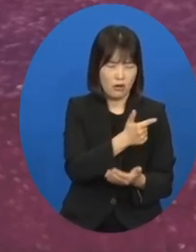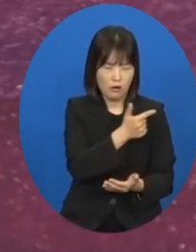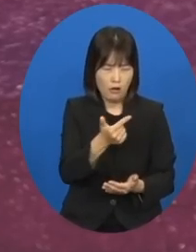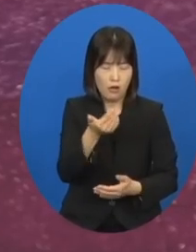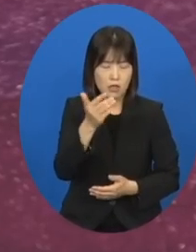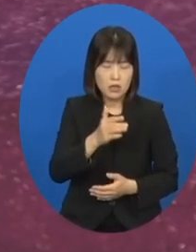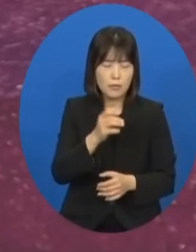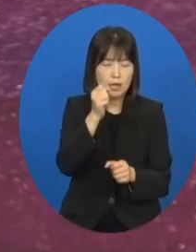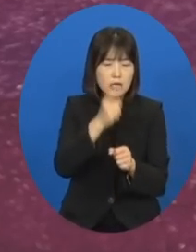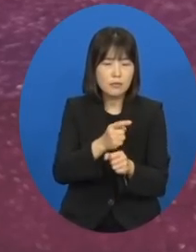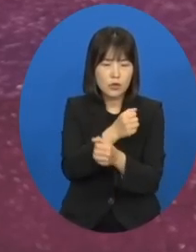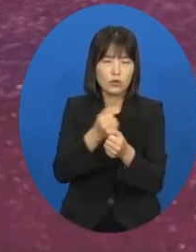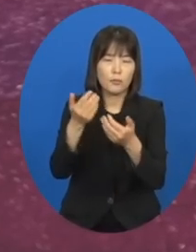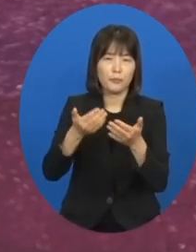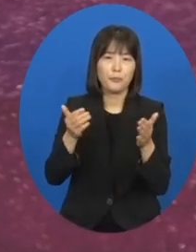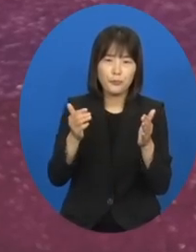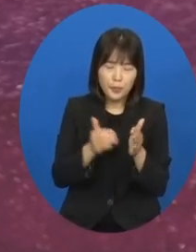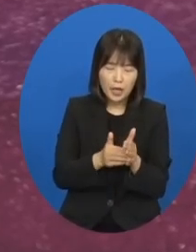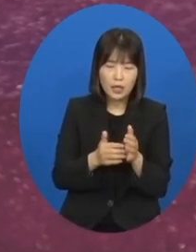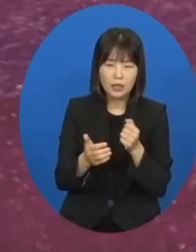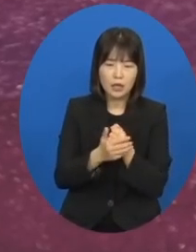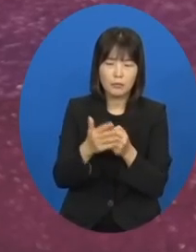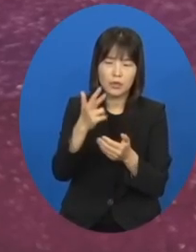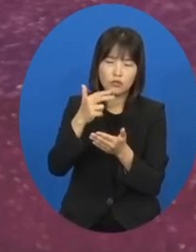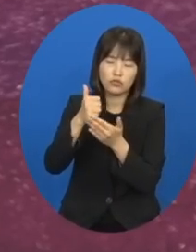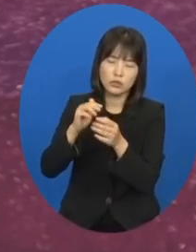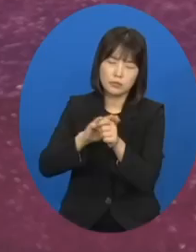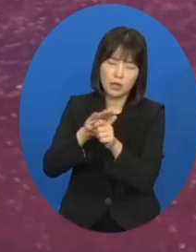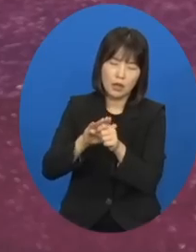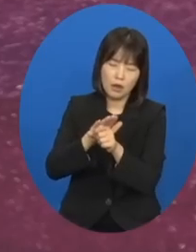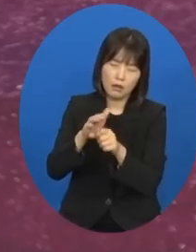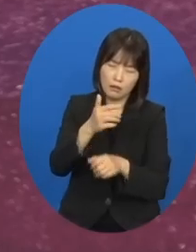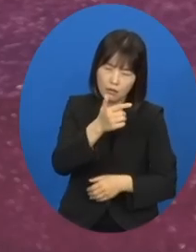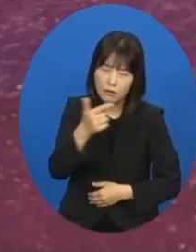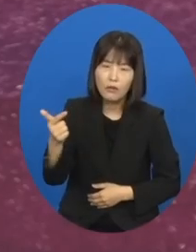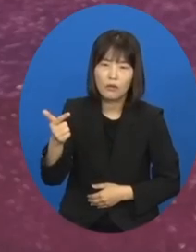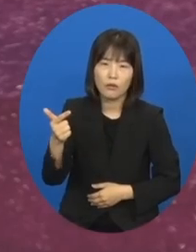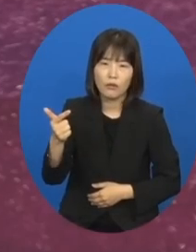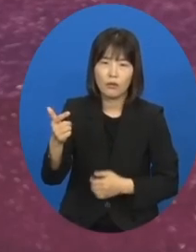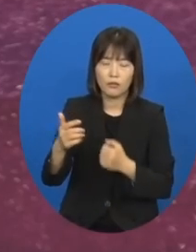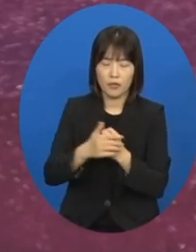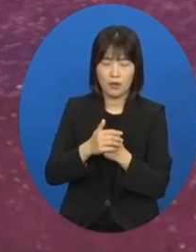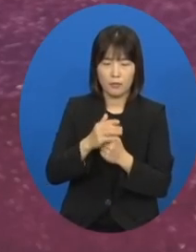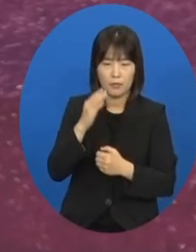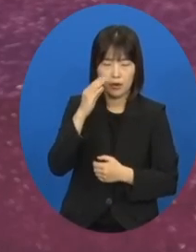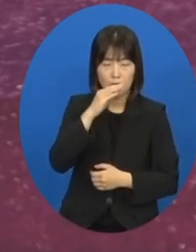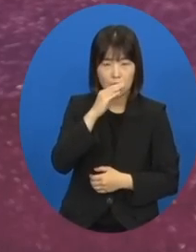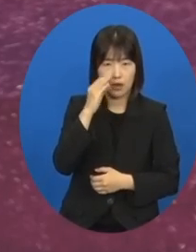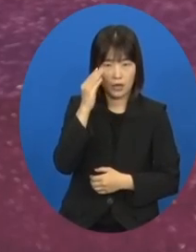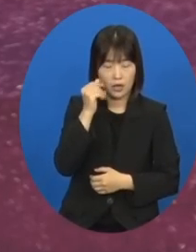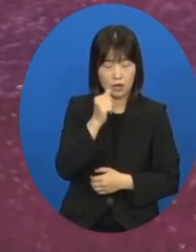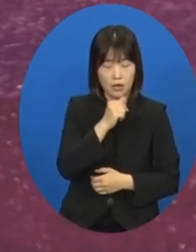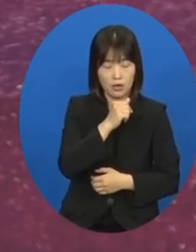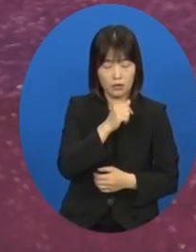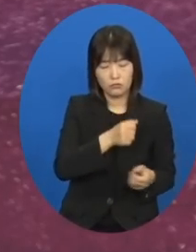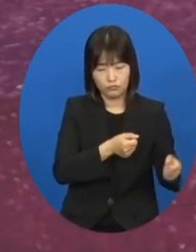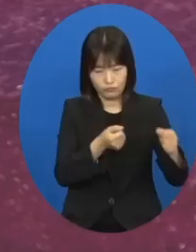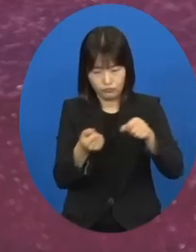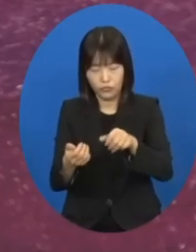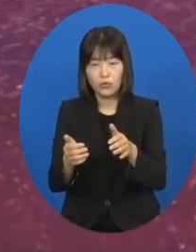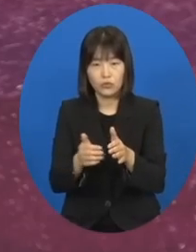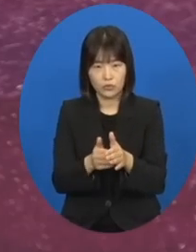그 사랑이 너무 큰 거야 주님 사랑합니다 너무 감사합니다 그래서 부은 거거든요 이게 여자에게 이르시되